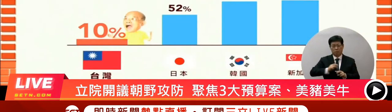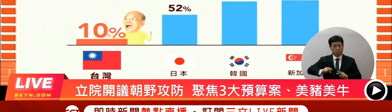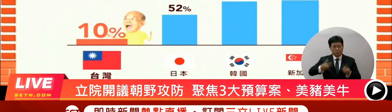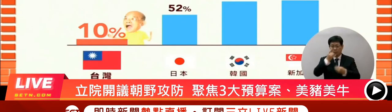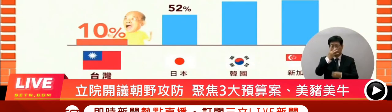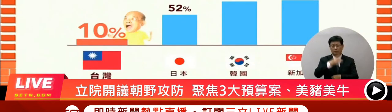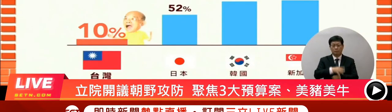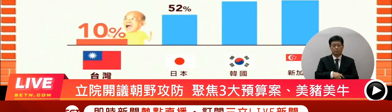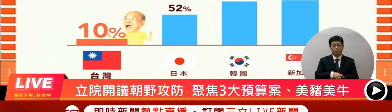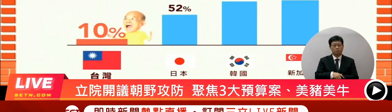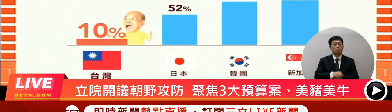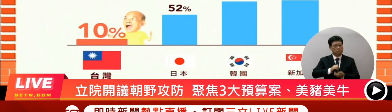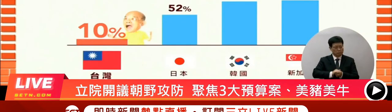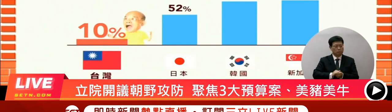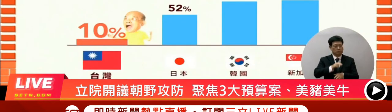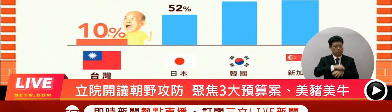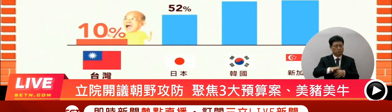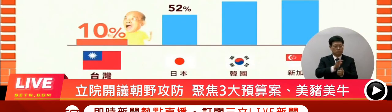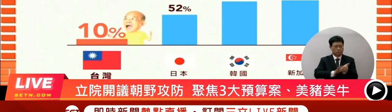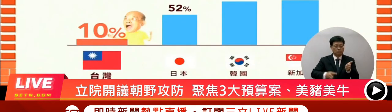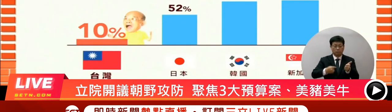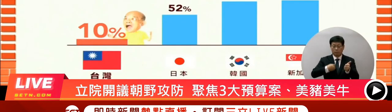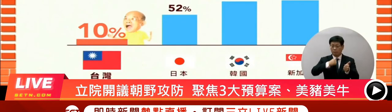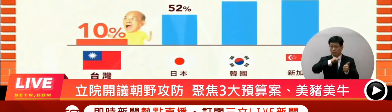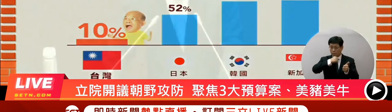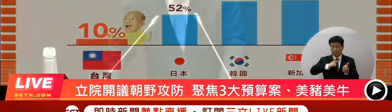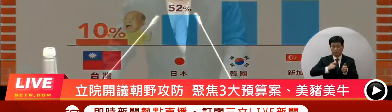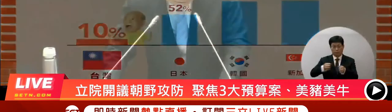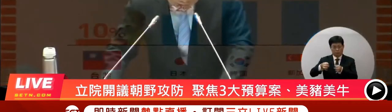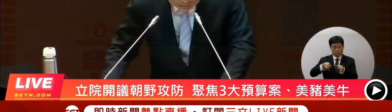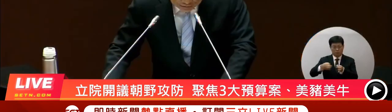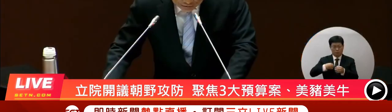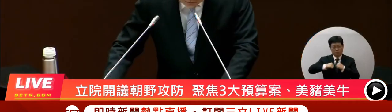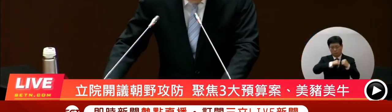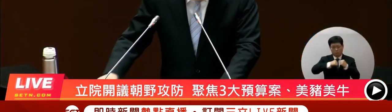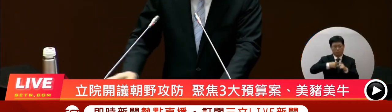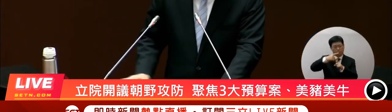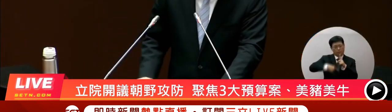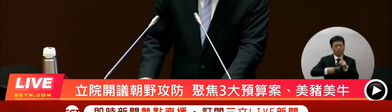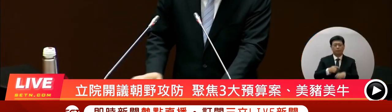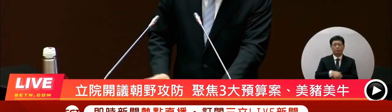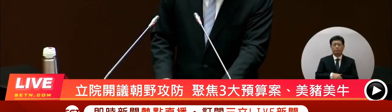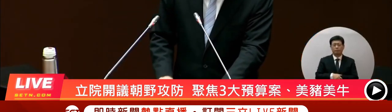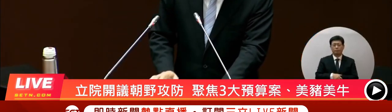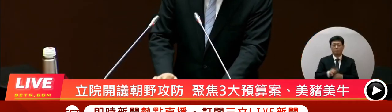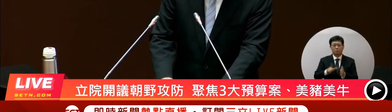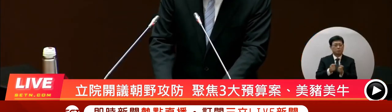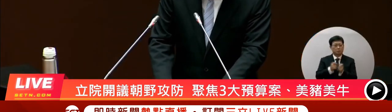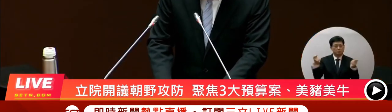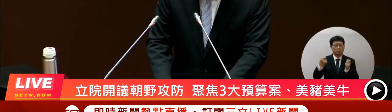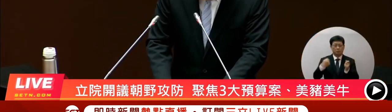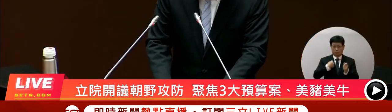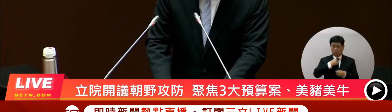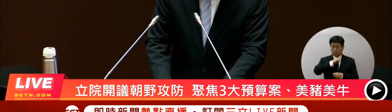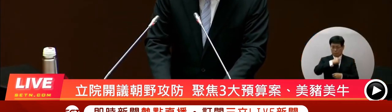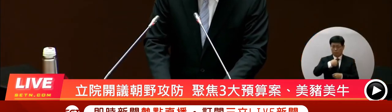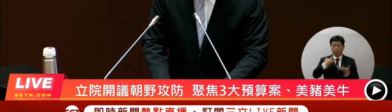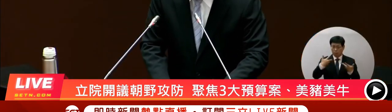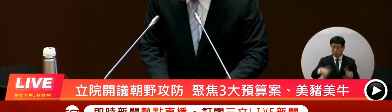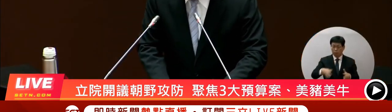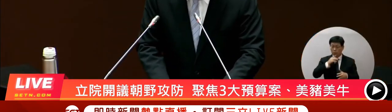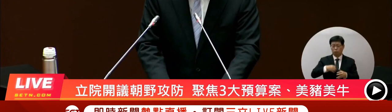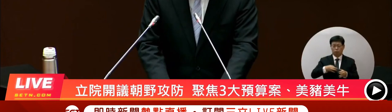破，势必减损国内厂商的国际竞争力。长久以来，国内工商界